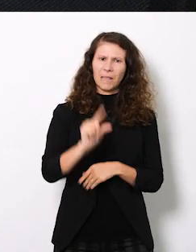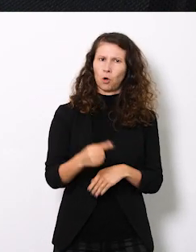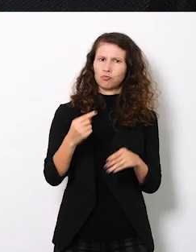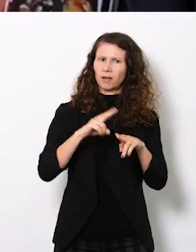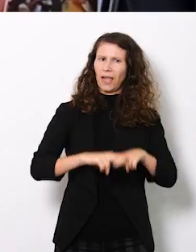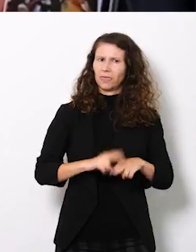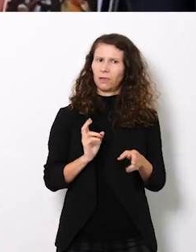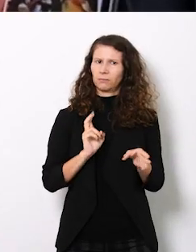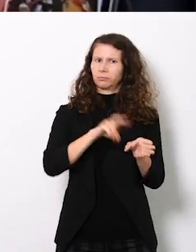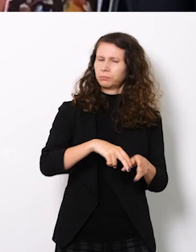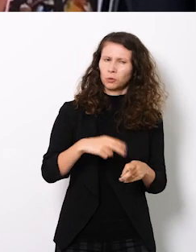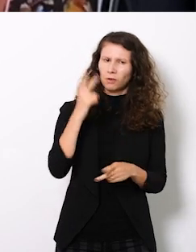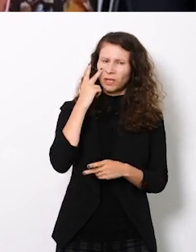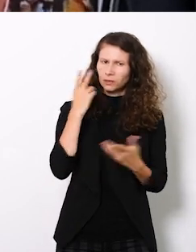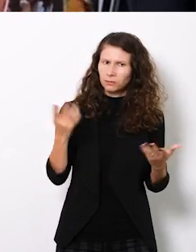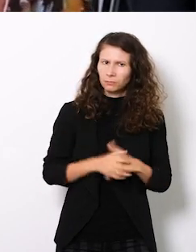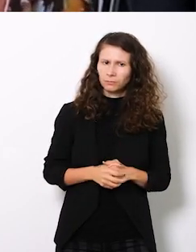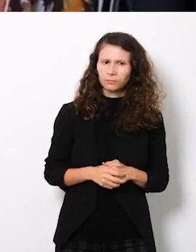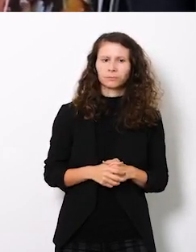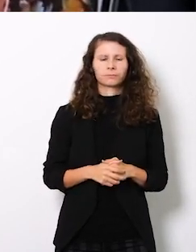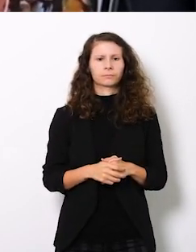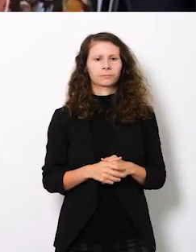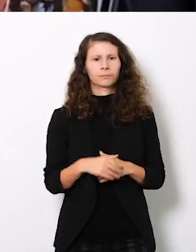denen? Also unabhängig von dem